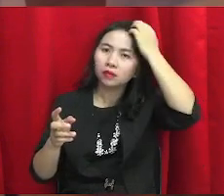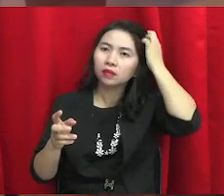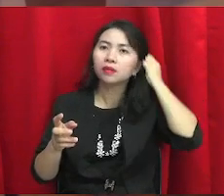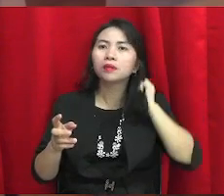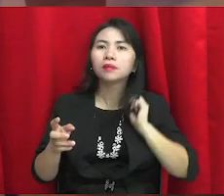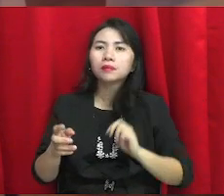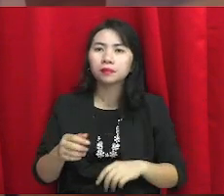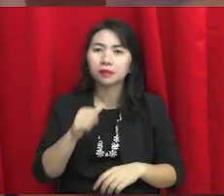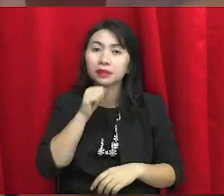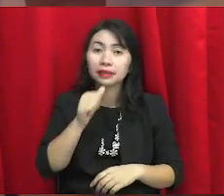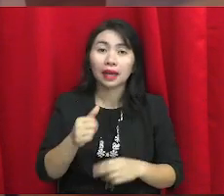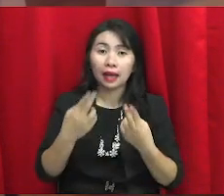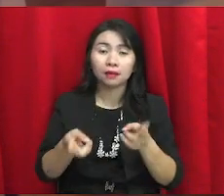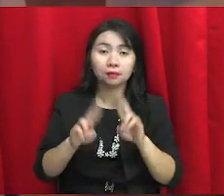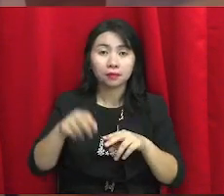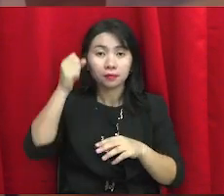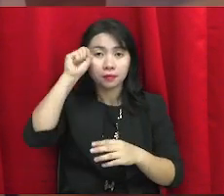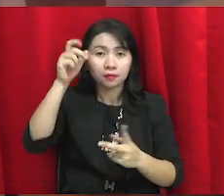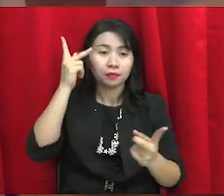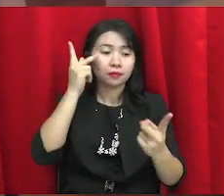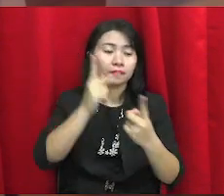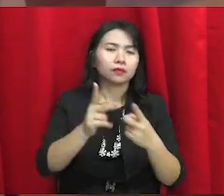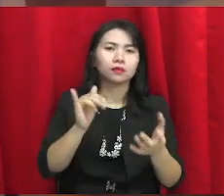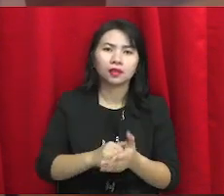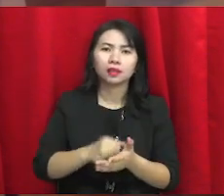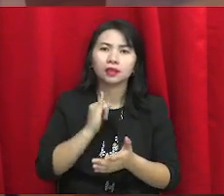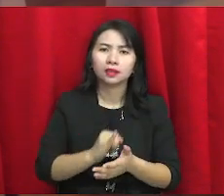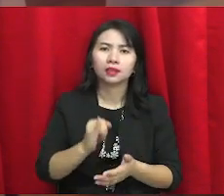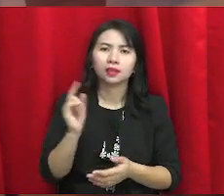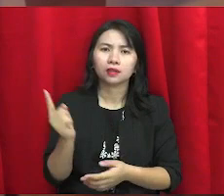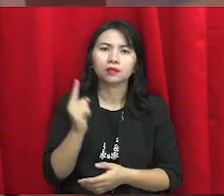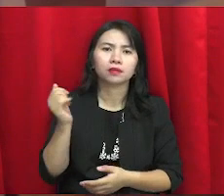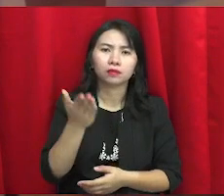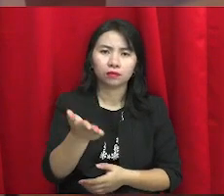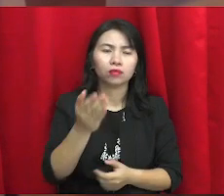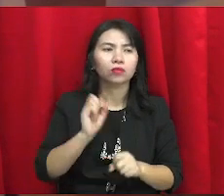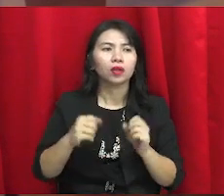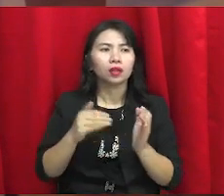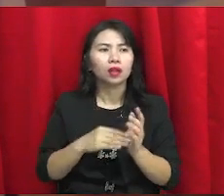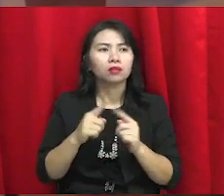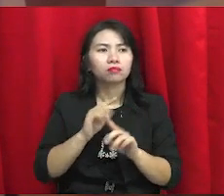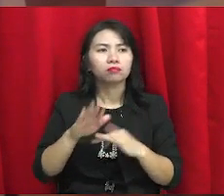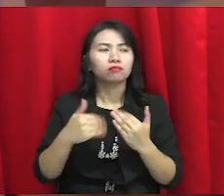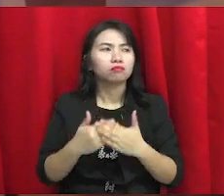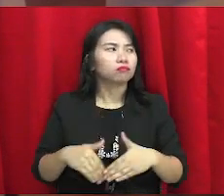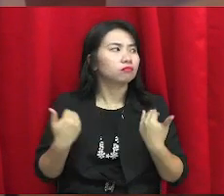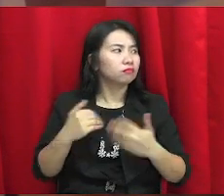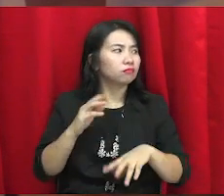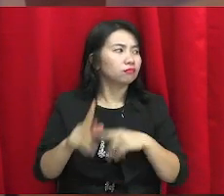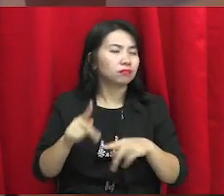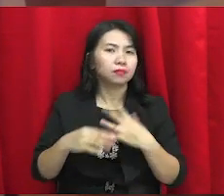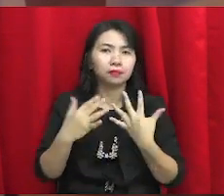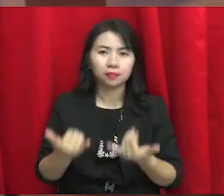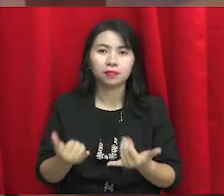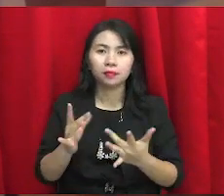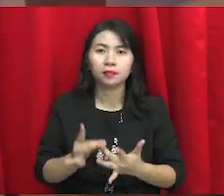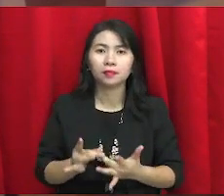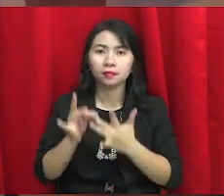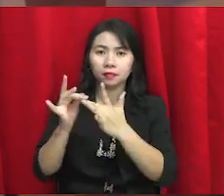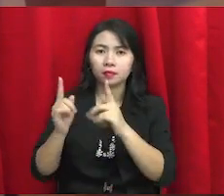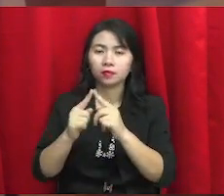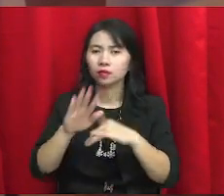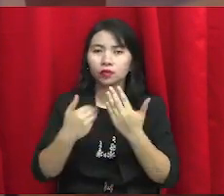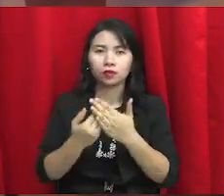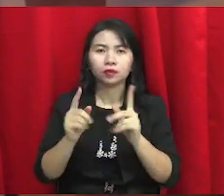kanyang purpose na ikaw lang dapat. Kaya sa ating mga kabataan, sa mga kabataan dyan, sa mga, lalo na nga sa mga team